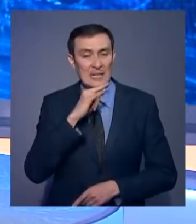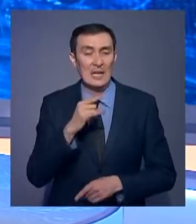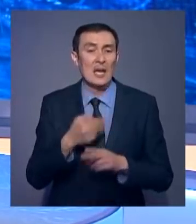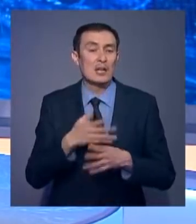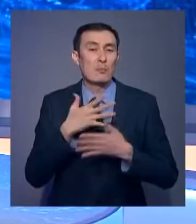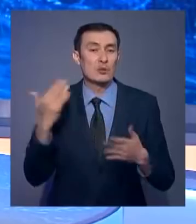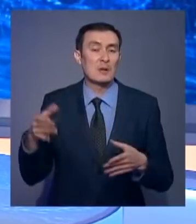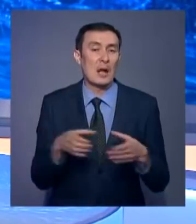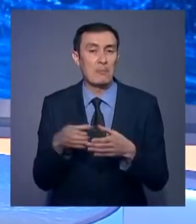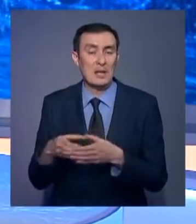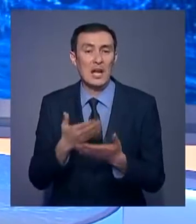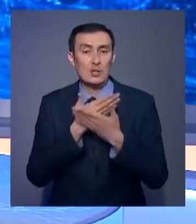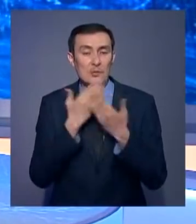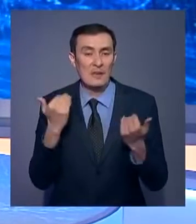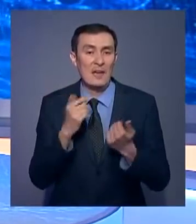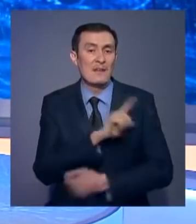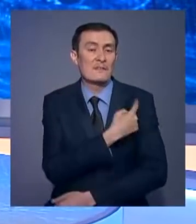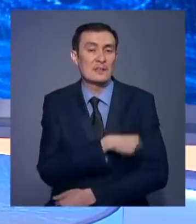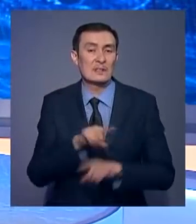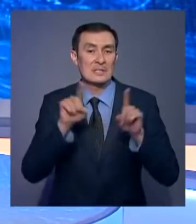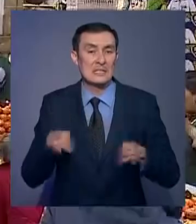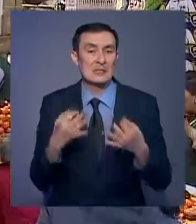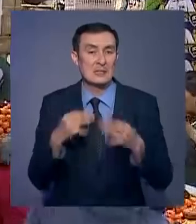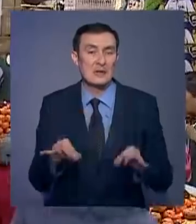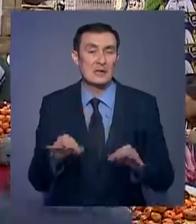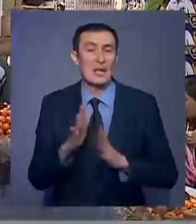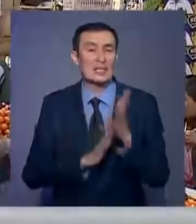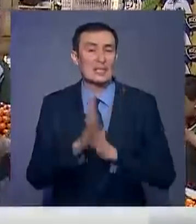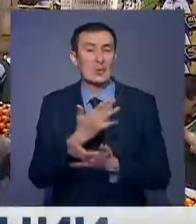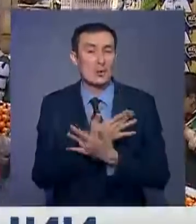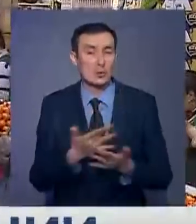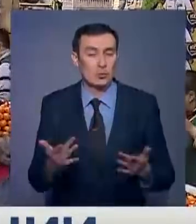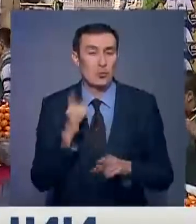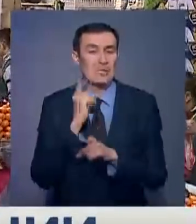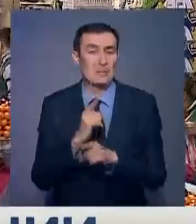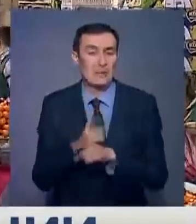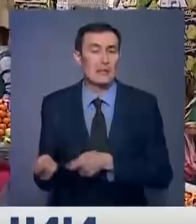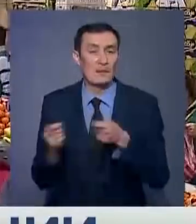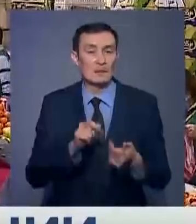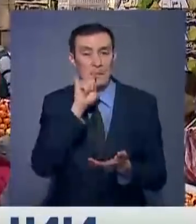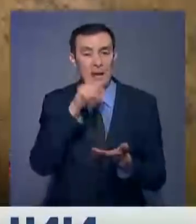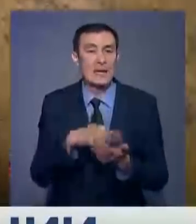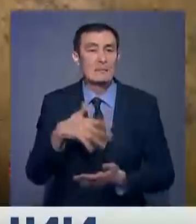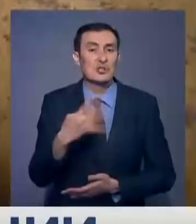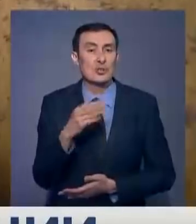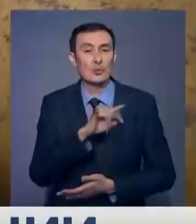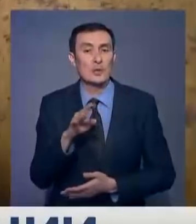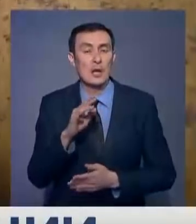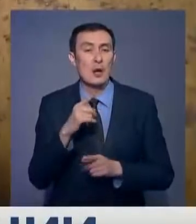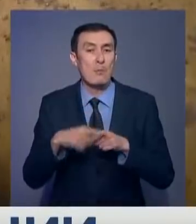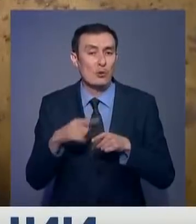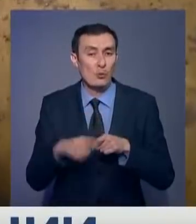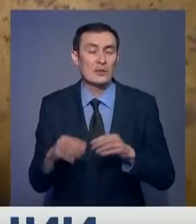случаев у поставщиков отсутствовали фитосанитарные сертификаты на растительную продукцию. Под запрет на ввоз попали 54 тонны